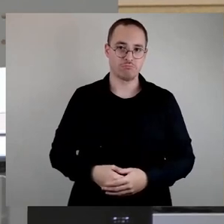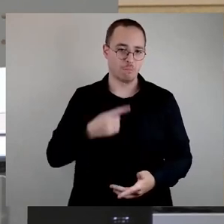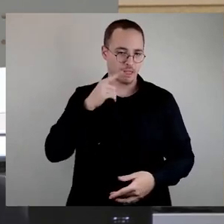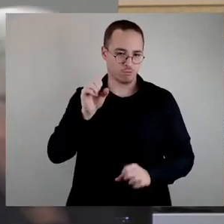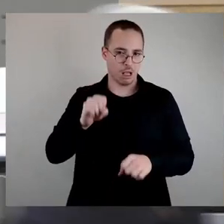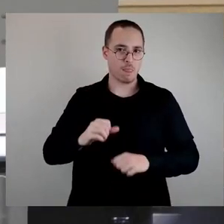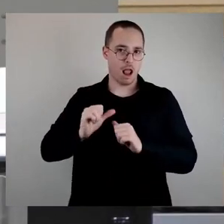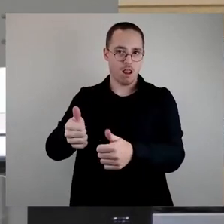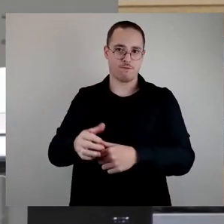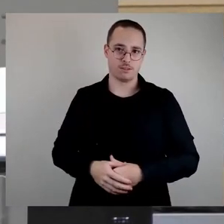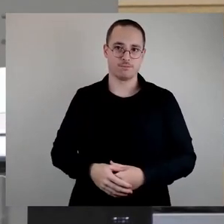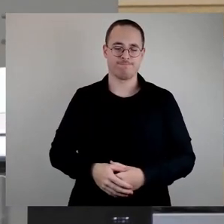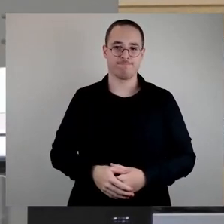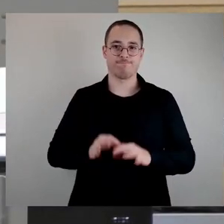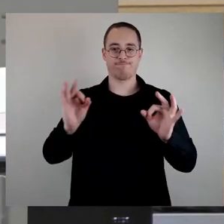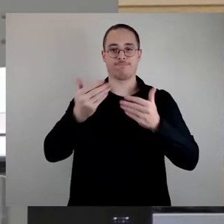Vielen Dank.